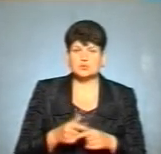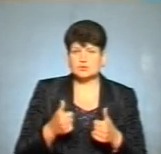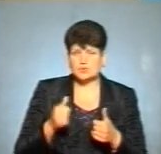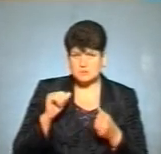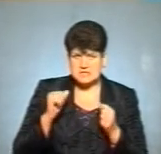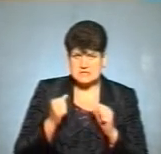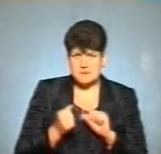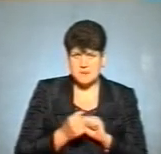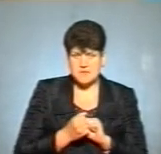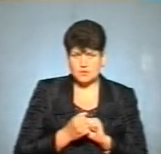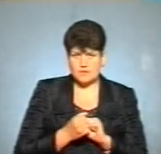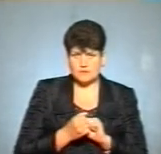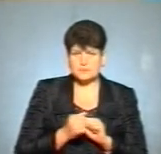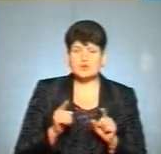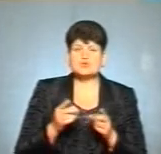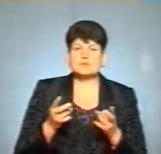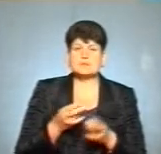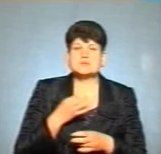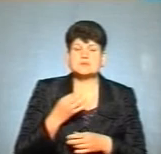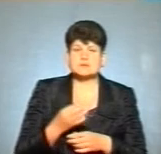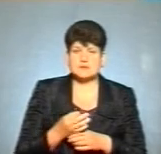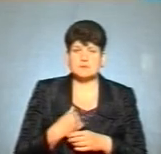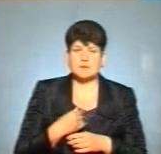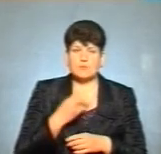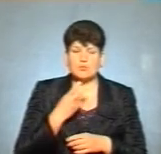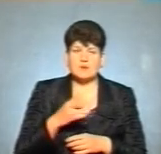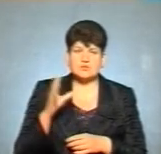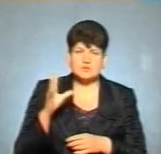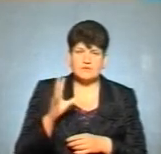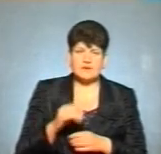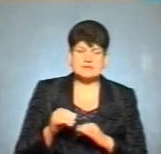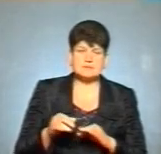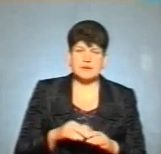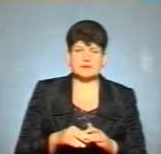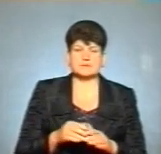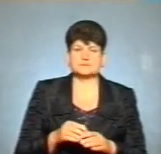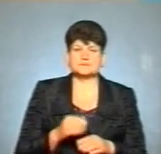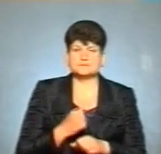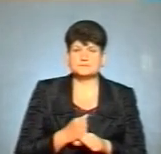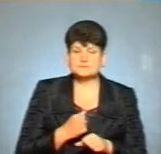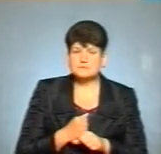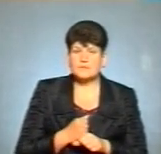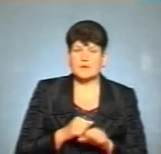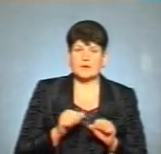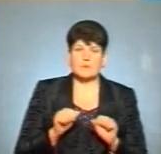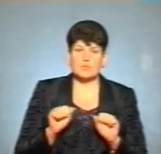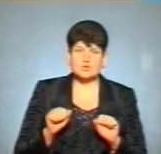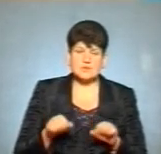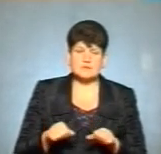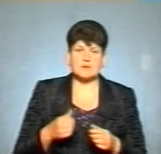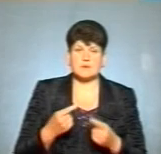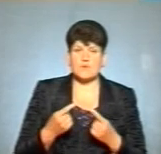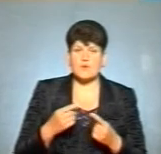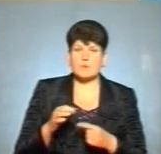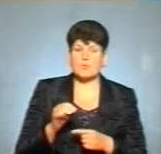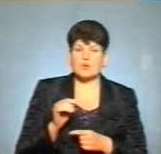запам'ятовує. Ну і що варто сказати, я думаю, що ми побачимо весь спектр задіювання, скажімо, можливостей, але говоримо про те,